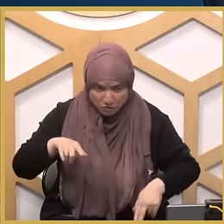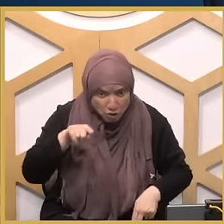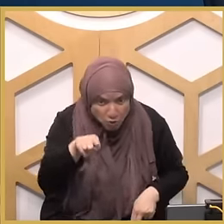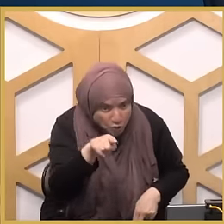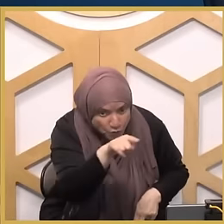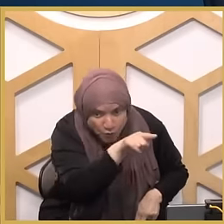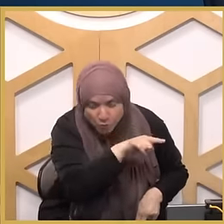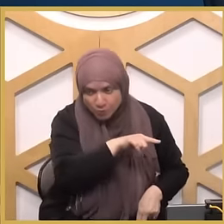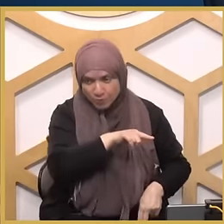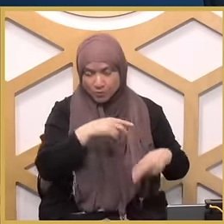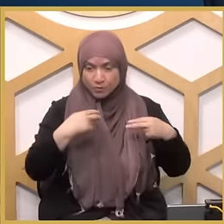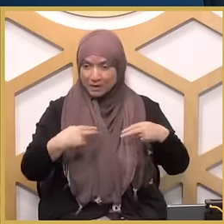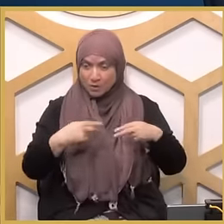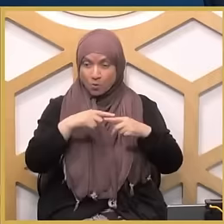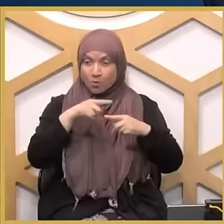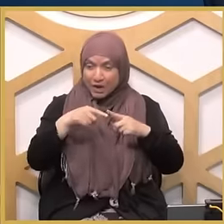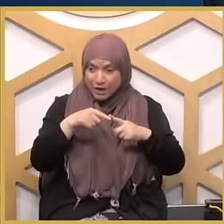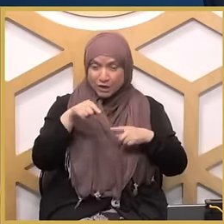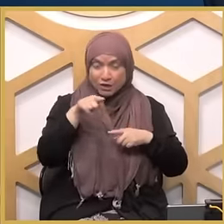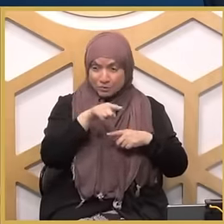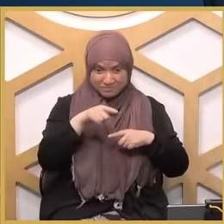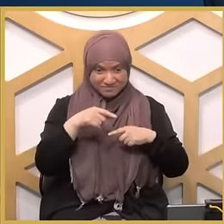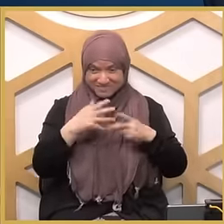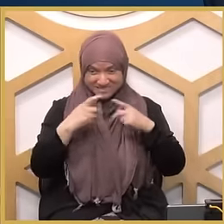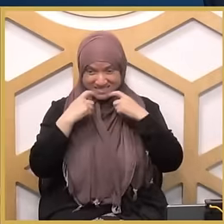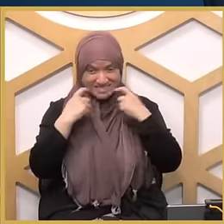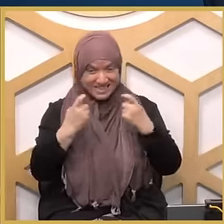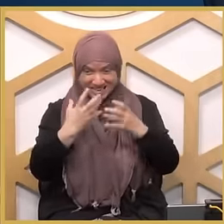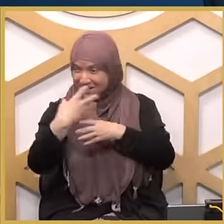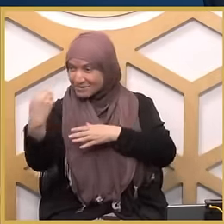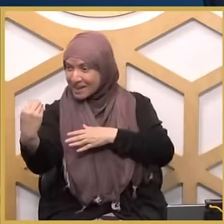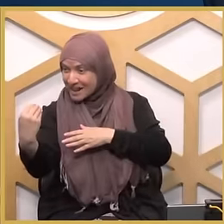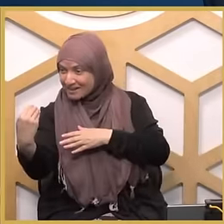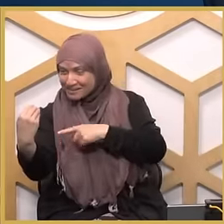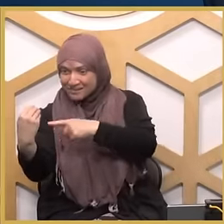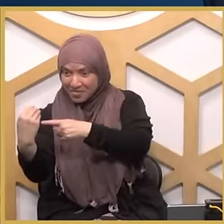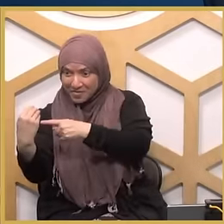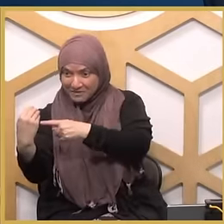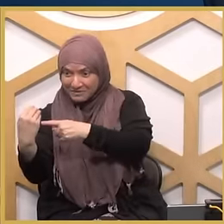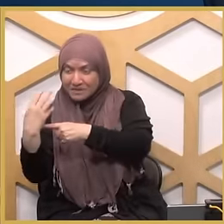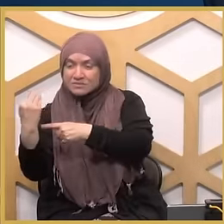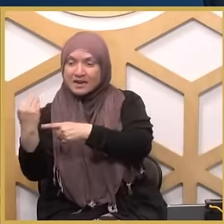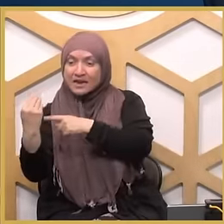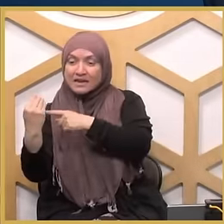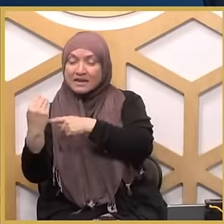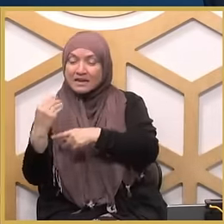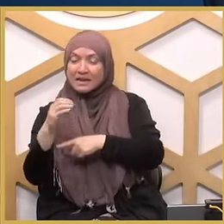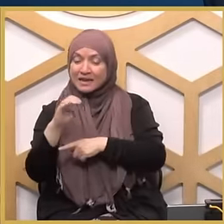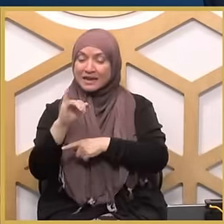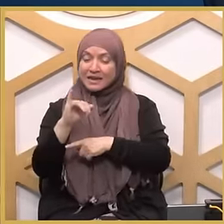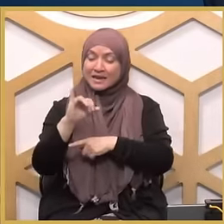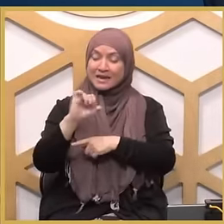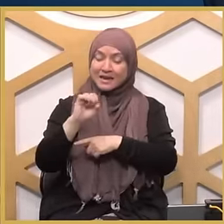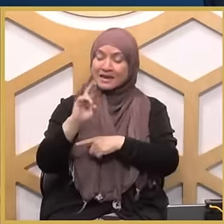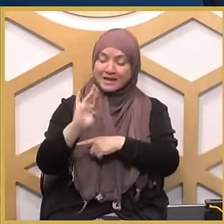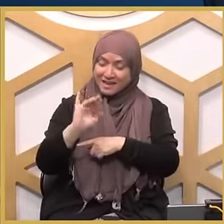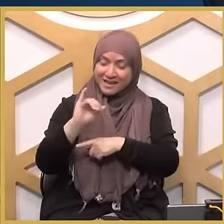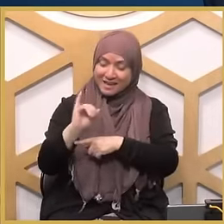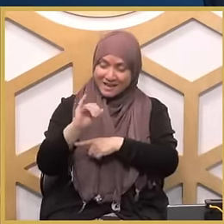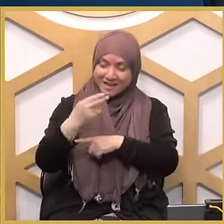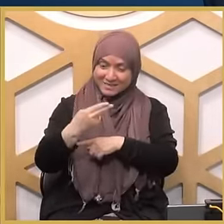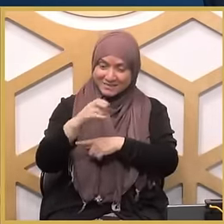of ihsan, trying to do everything, you know, perfectly with excellence and goodness and so on. And he mentions it, قال فإن الإحسان